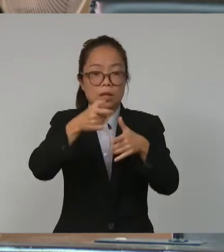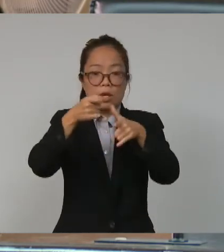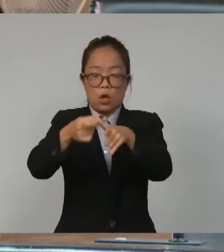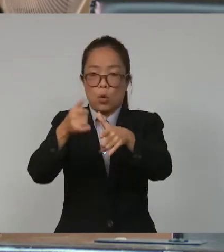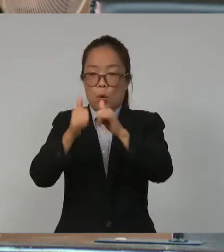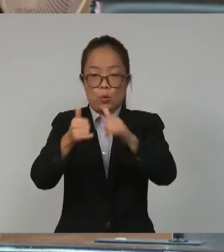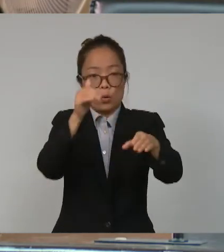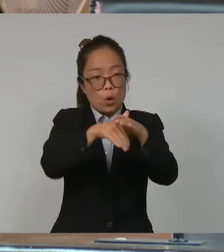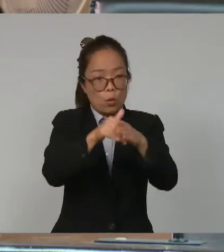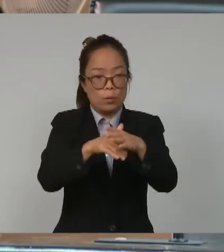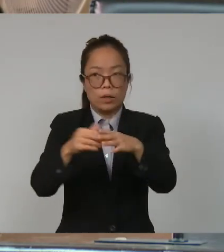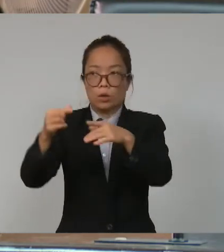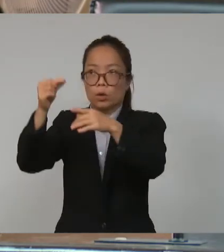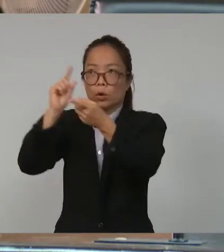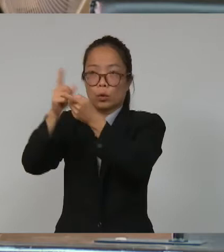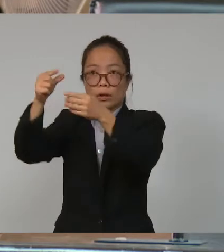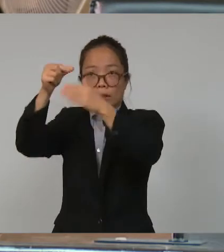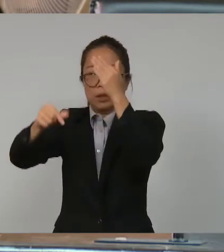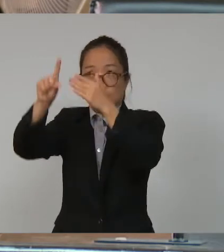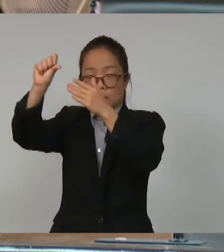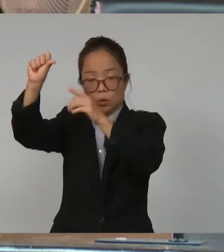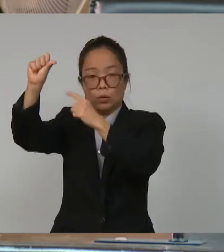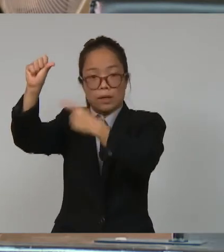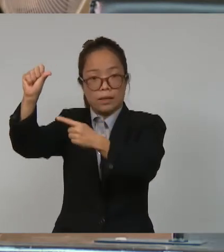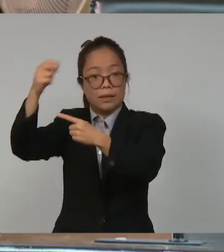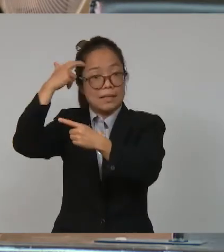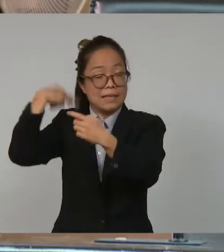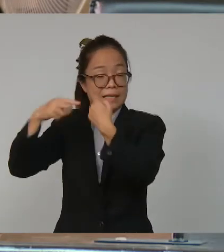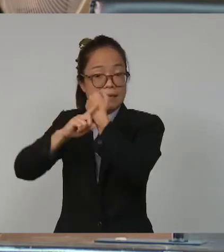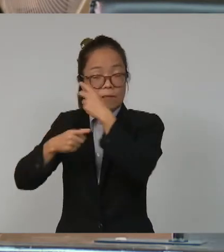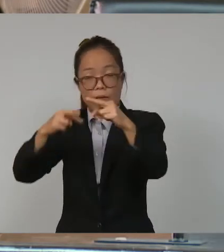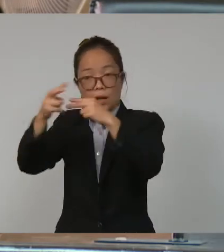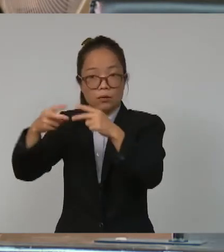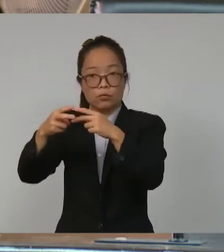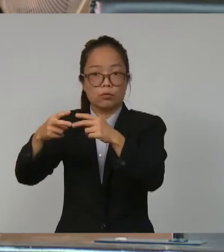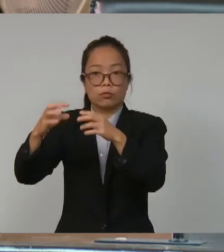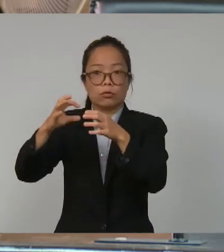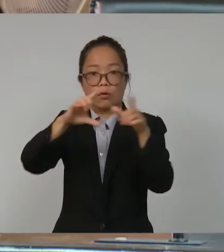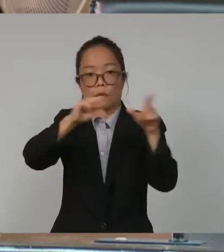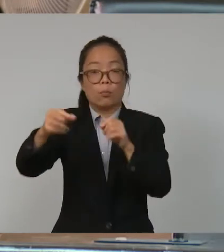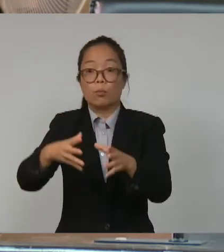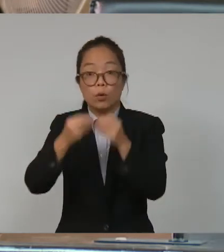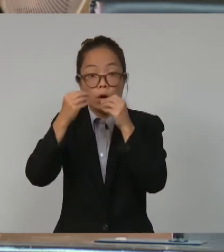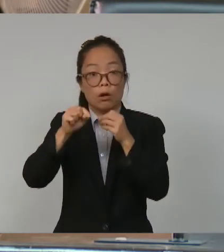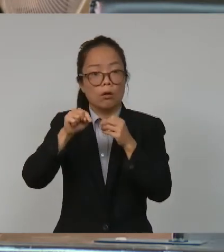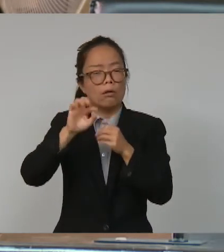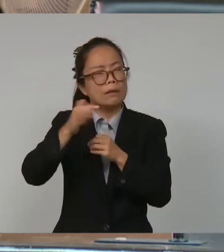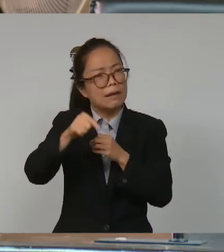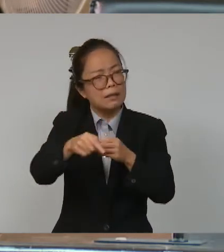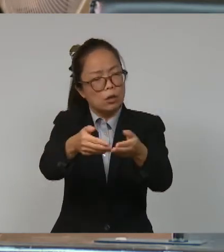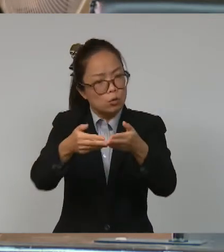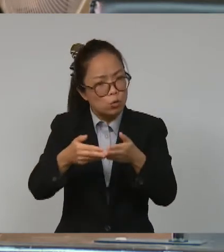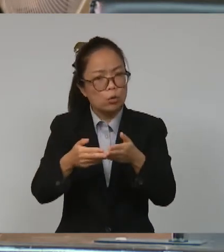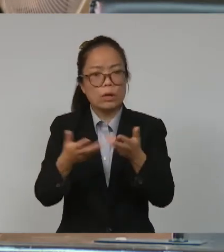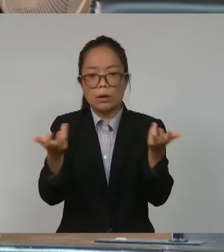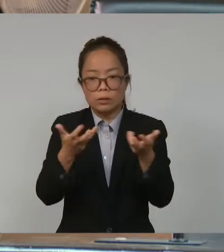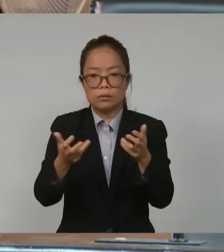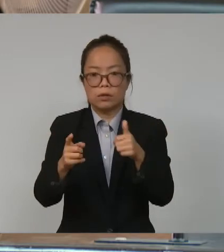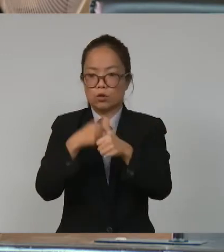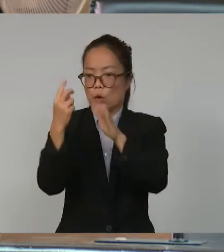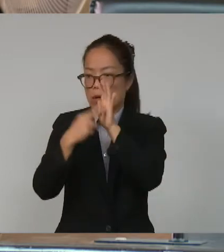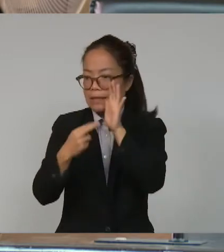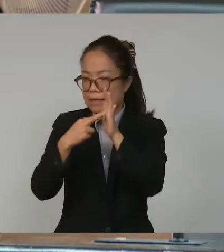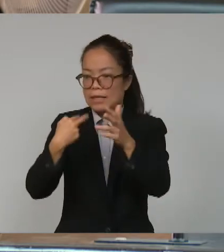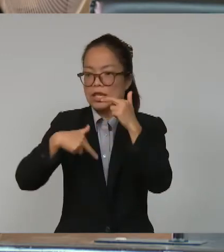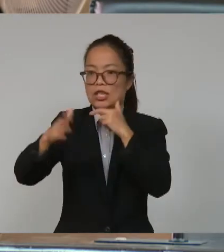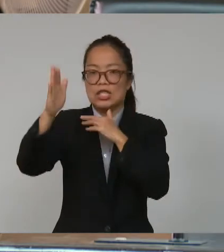他排除了15条第一项呢，所谓的修宪公投的适用，但是这么重要的事情呢，单从解释性的